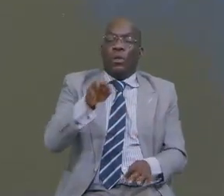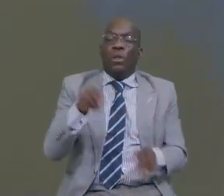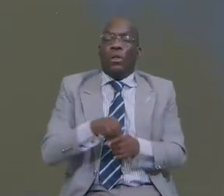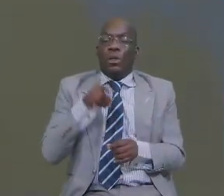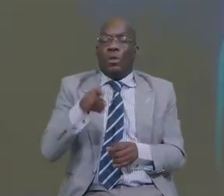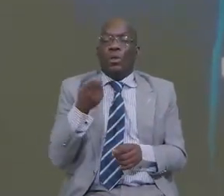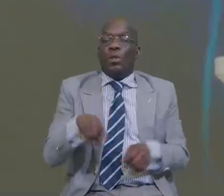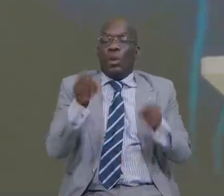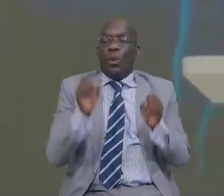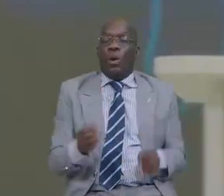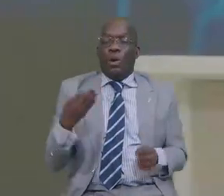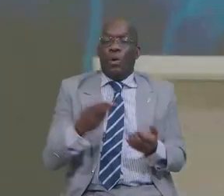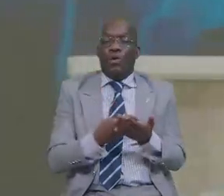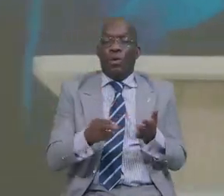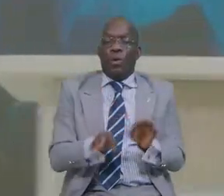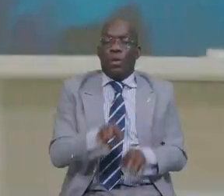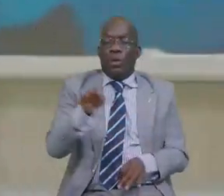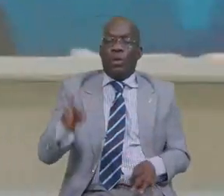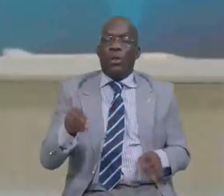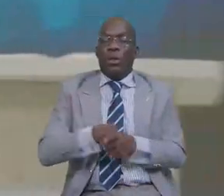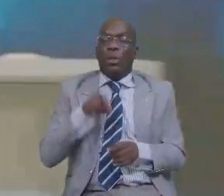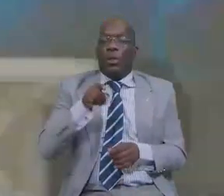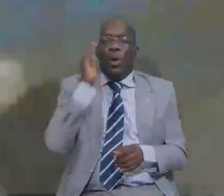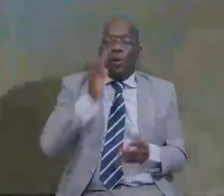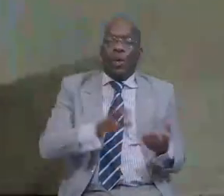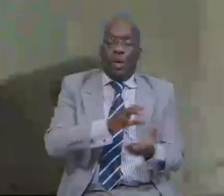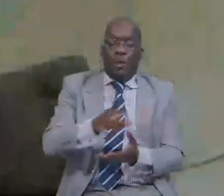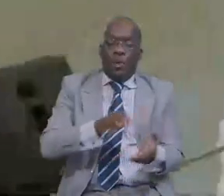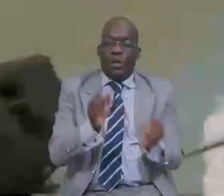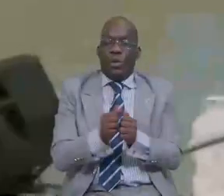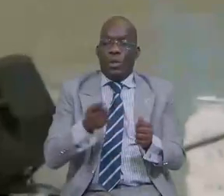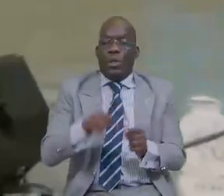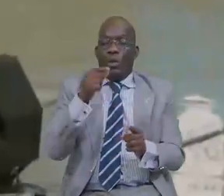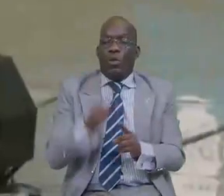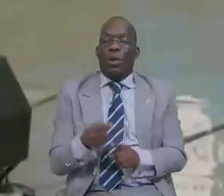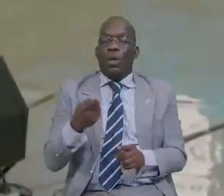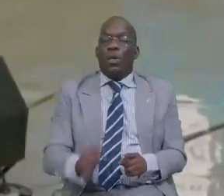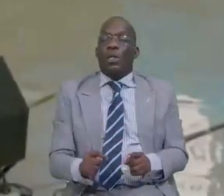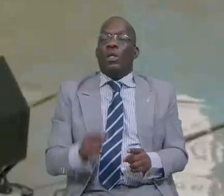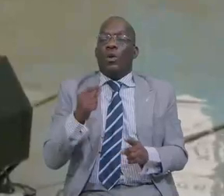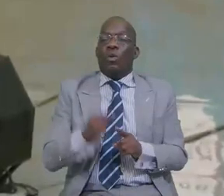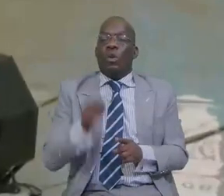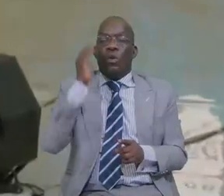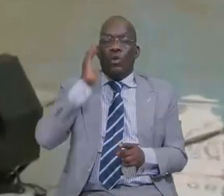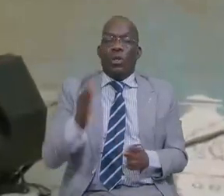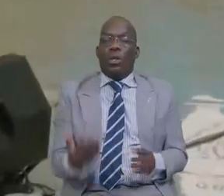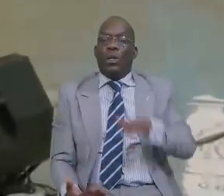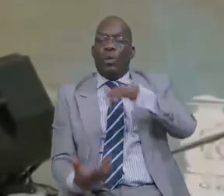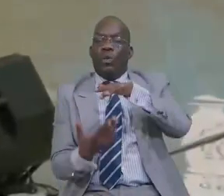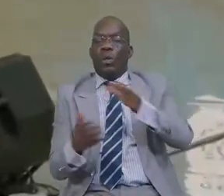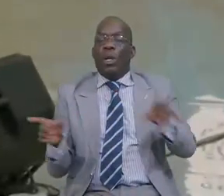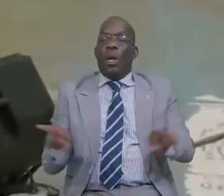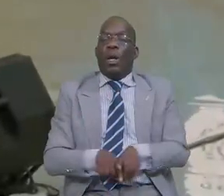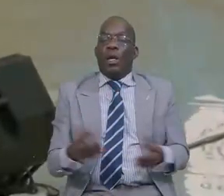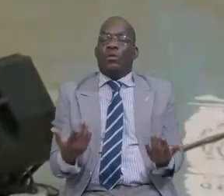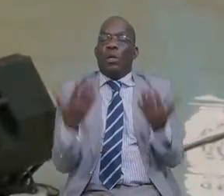la puissance du Saint-Esprit en toi va se mélanger à cette voix et tes paroles vont brûler comme du feu et